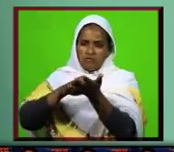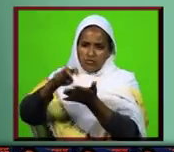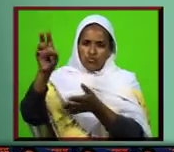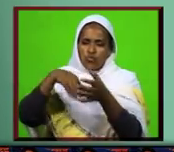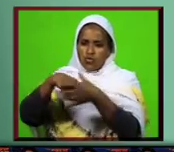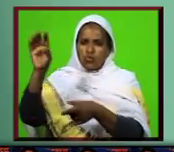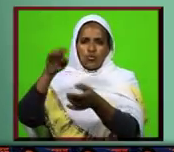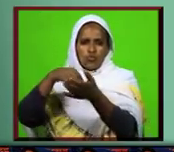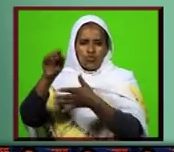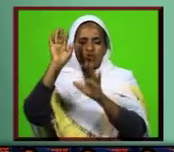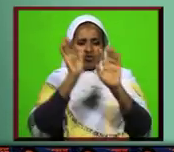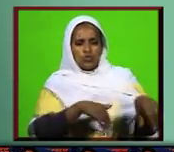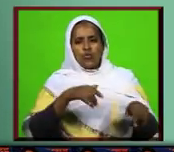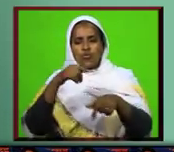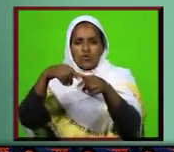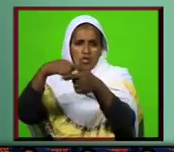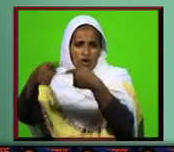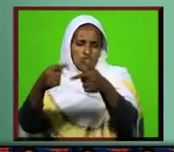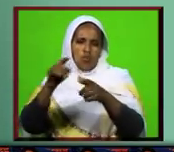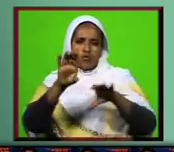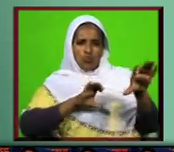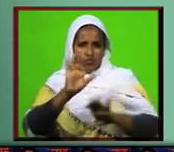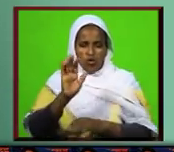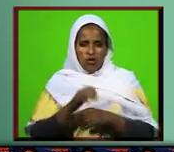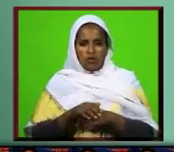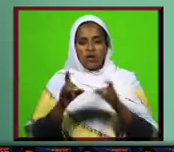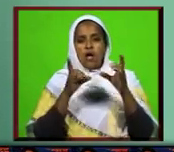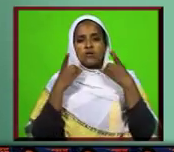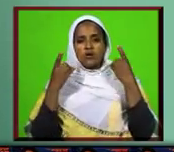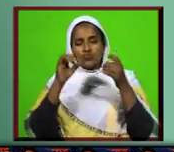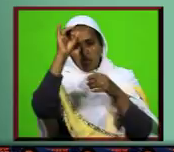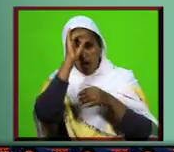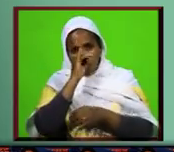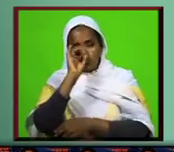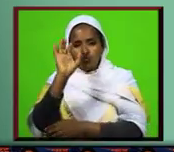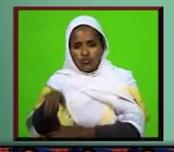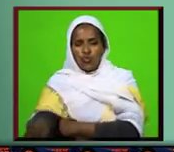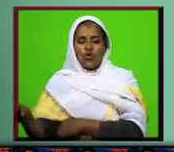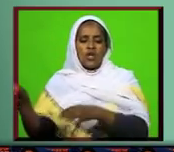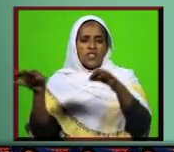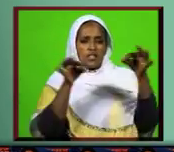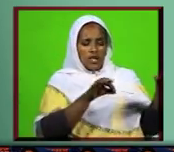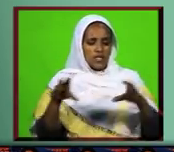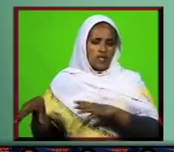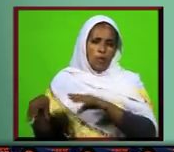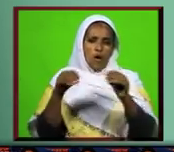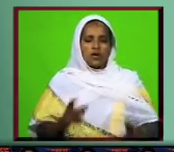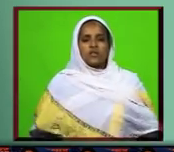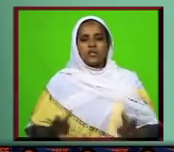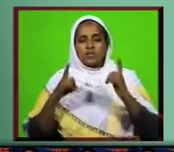እንዲሰደዱ አድርጓቸዋል። ጉባኤ ቤቱን ለቀው እንዲወጡ አድርጓቸዋል። አይደለም ካህናቱ ሊቃውንቱ ተተኪ